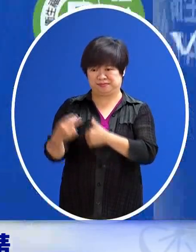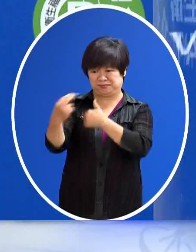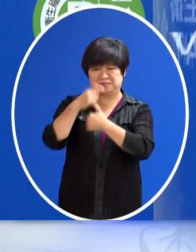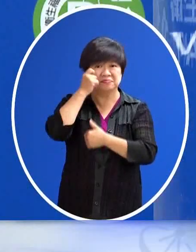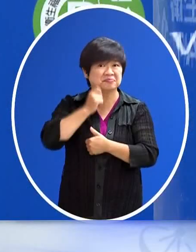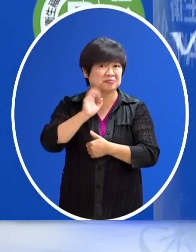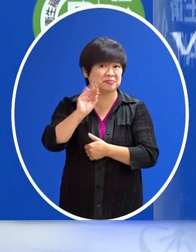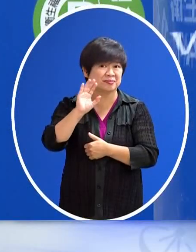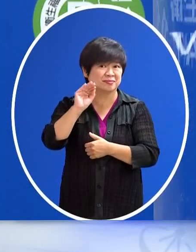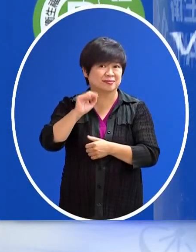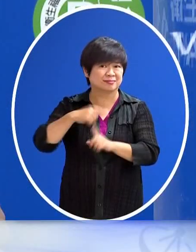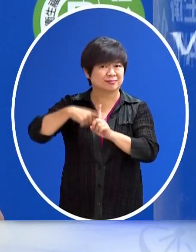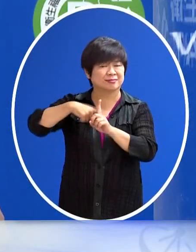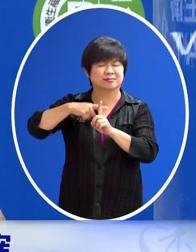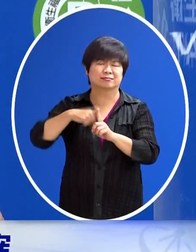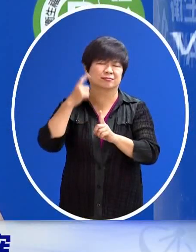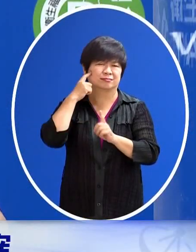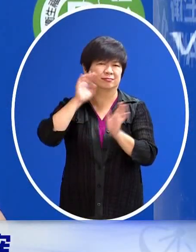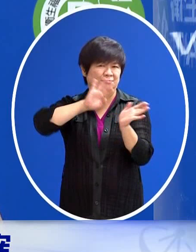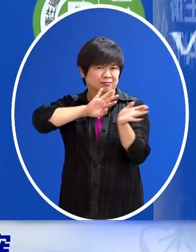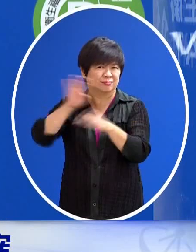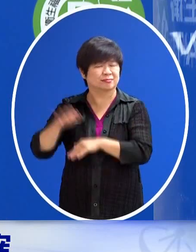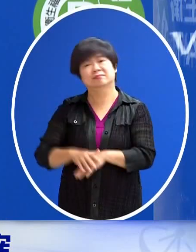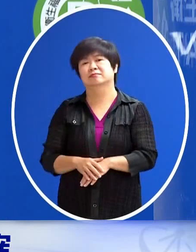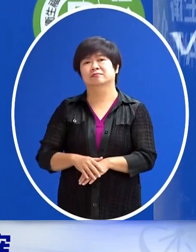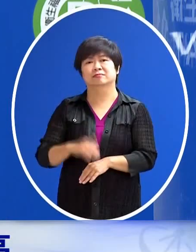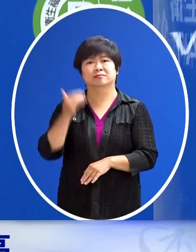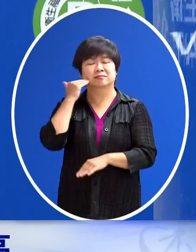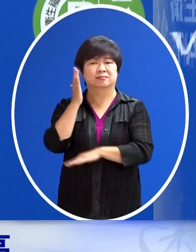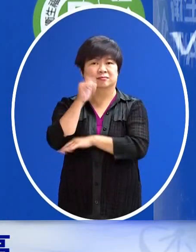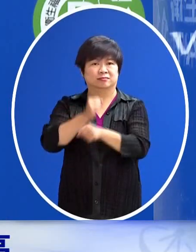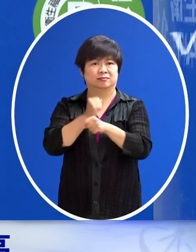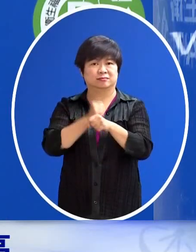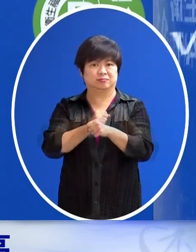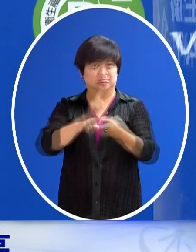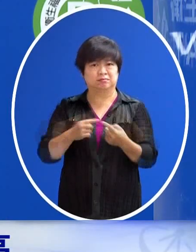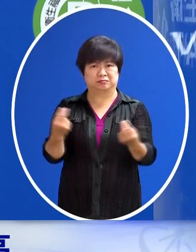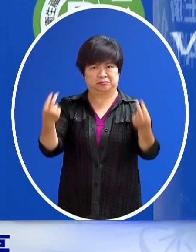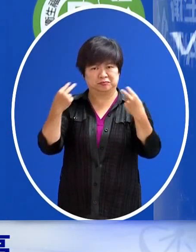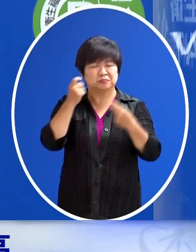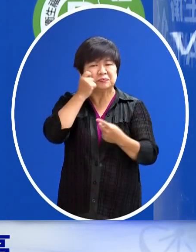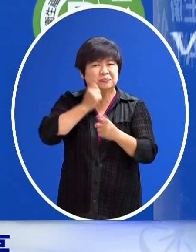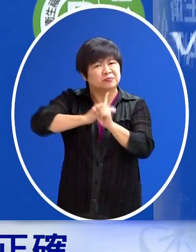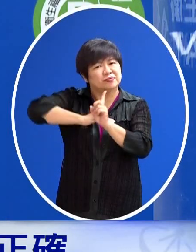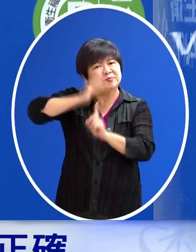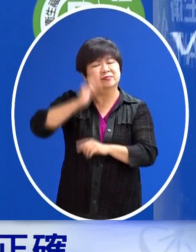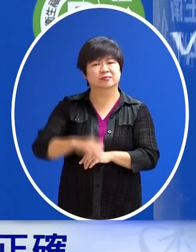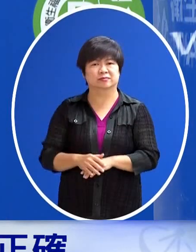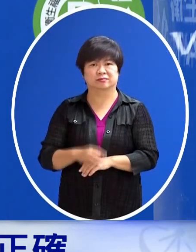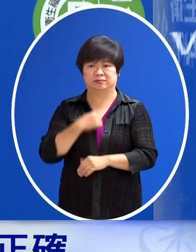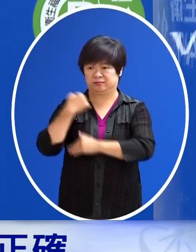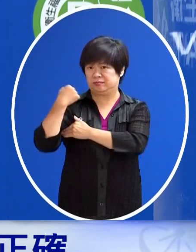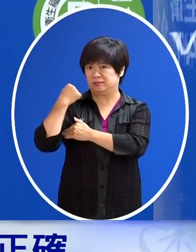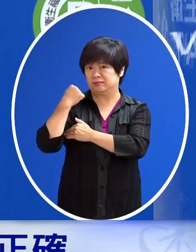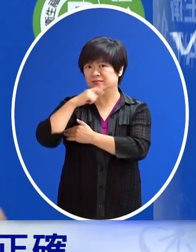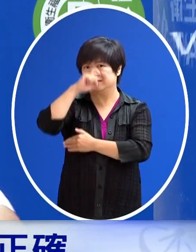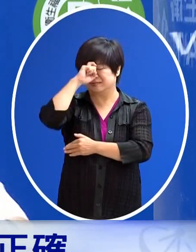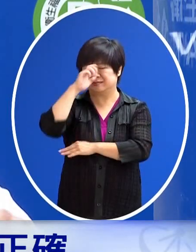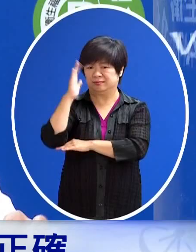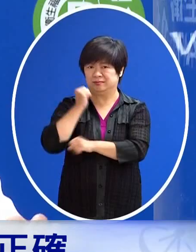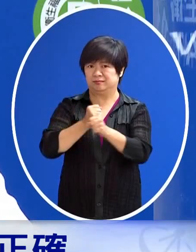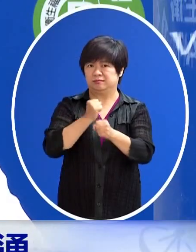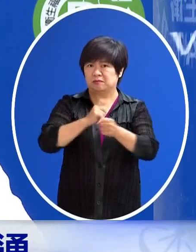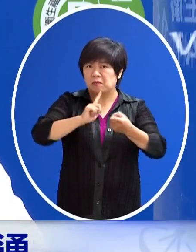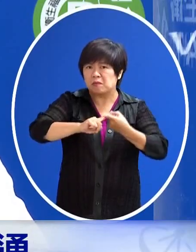重要。那当然我相信施政的方向越正确，那好感度是会越高了。那所以我们是朝着施政的正确